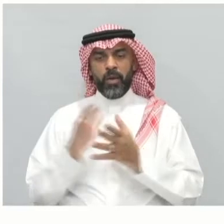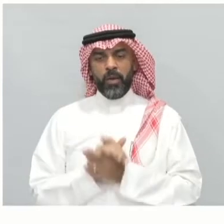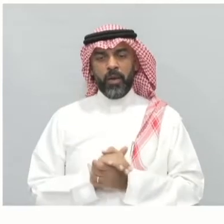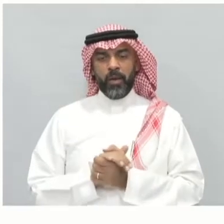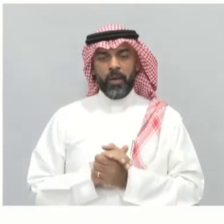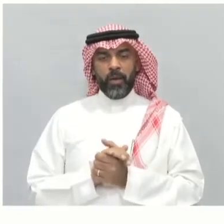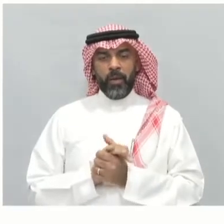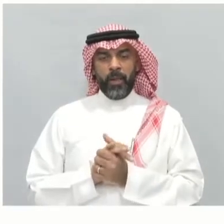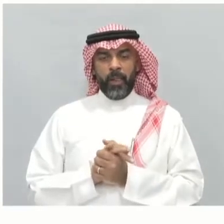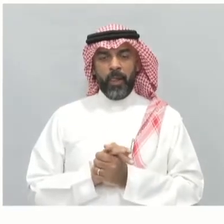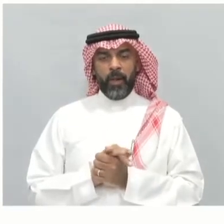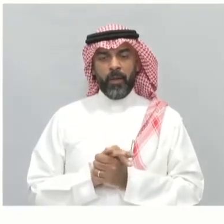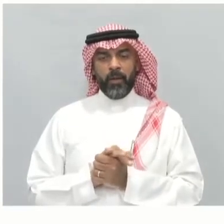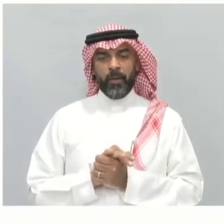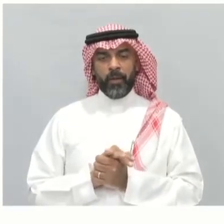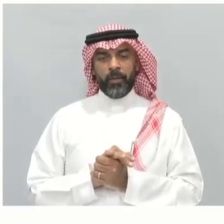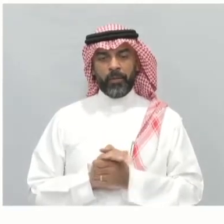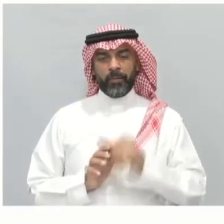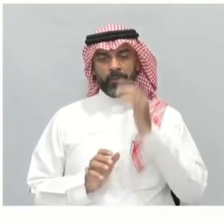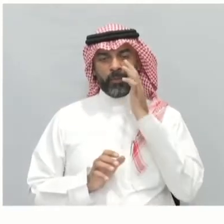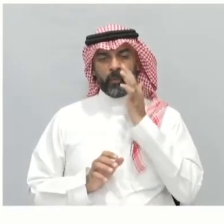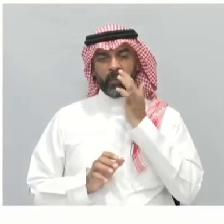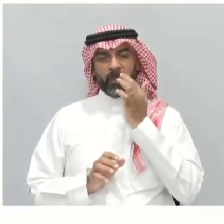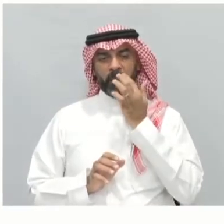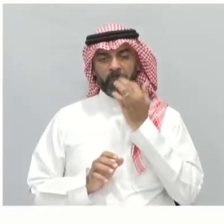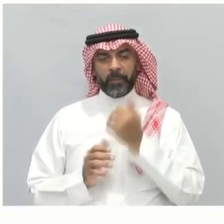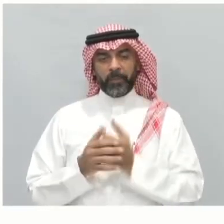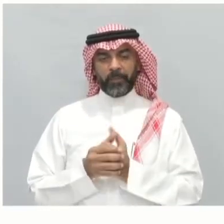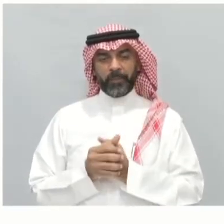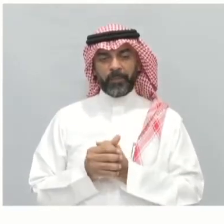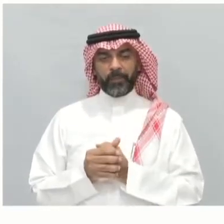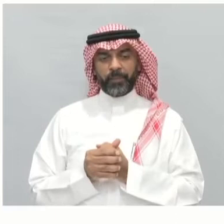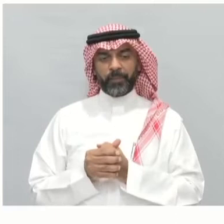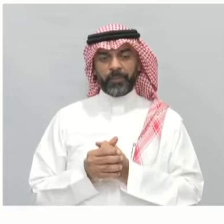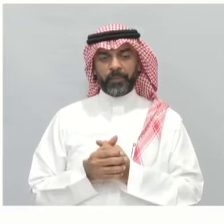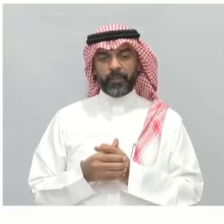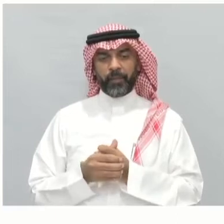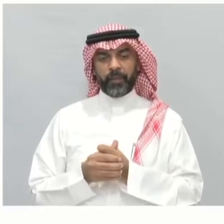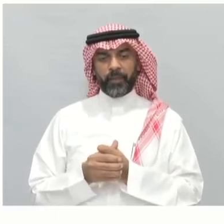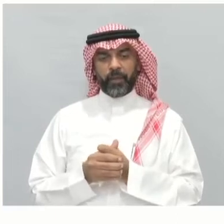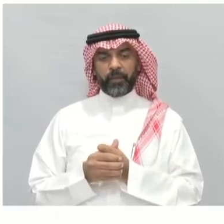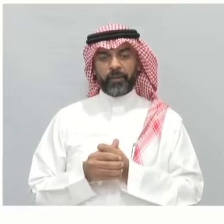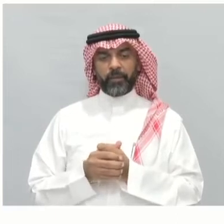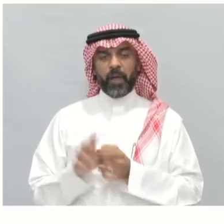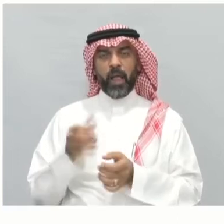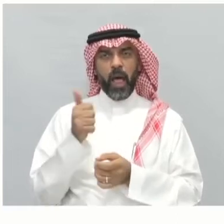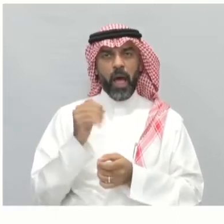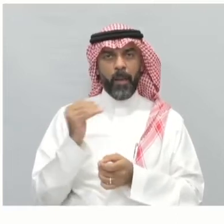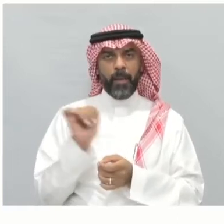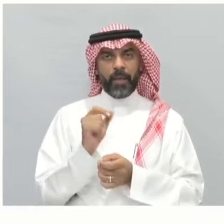الاخوه اكبر محمد اذا الان ثلاث معلومات عندي ثلاث معطيات احمد اصغر من عبد